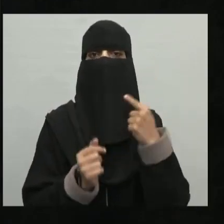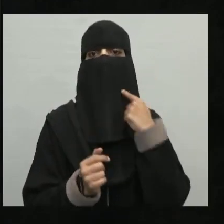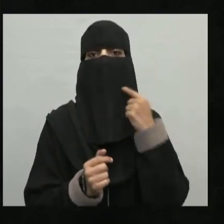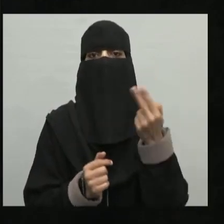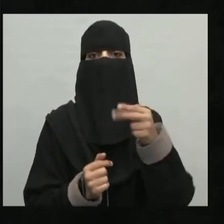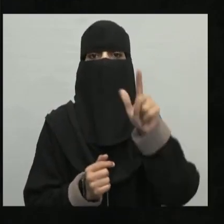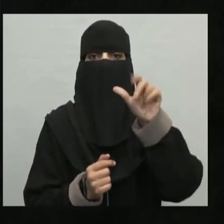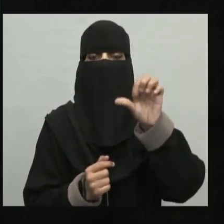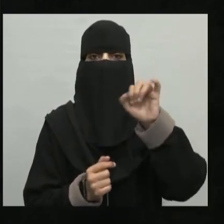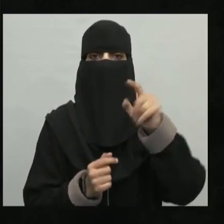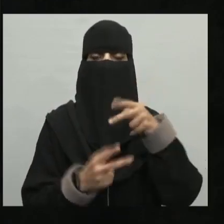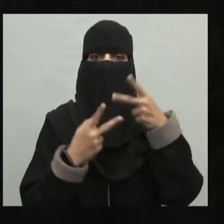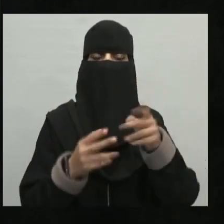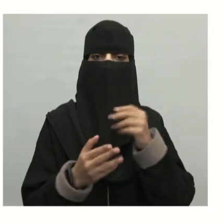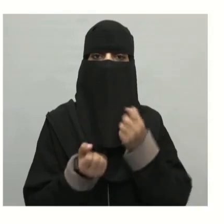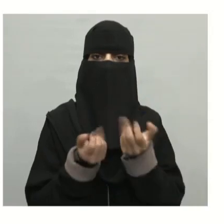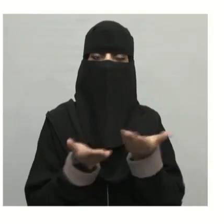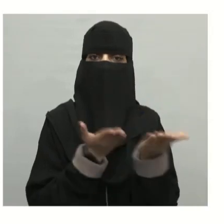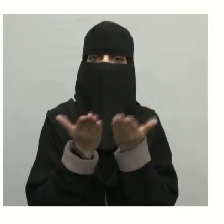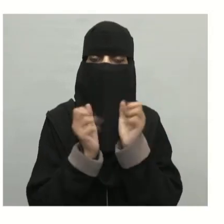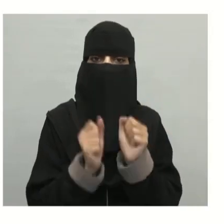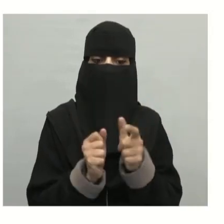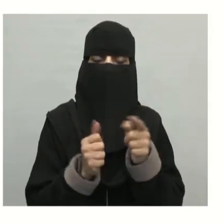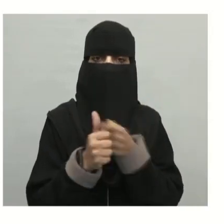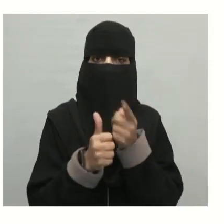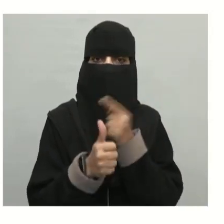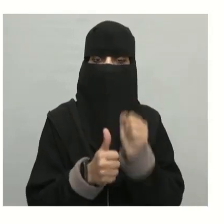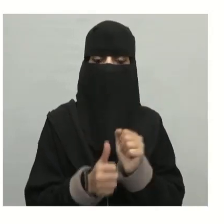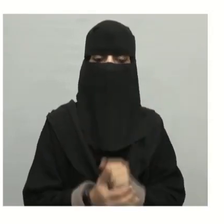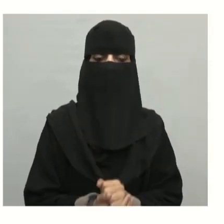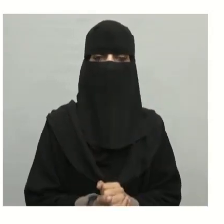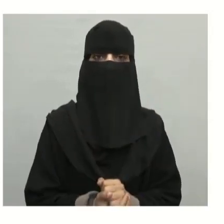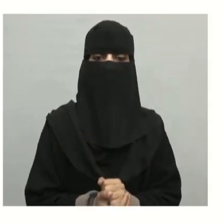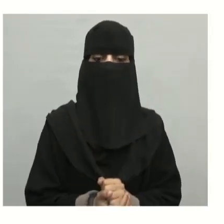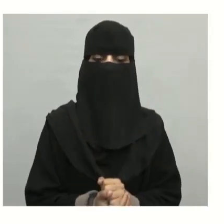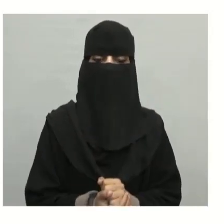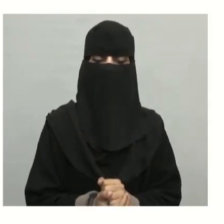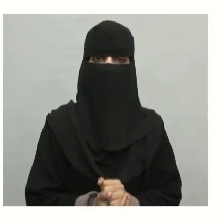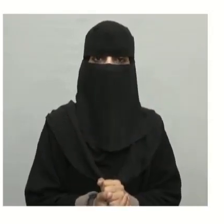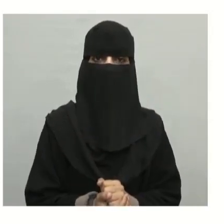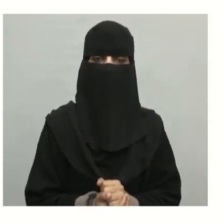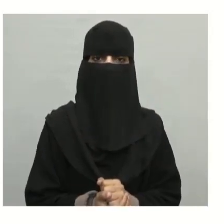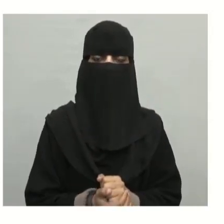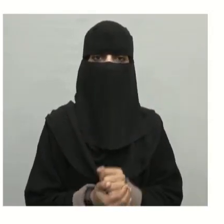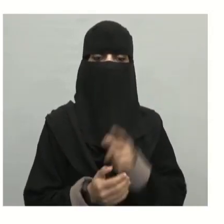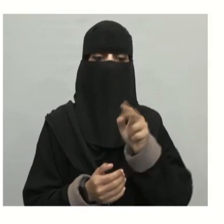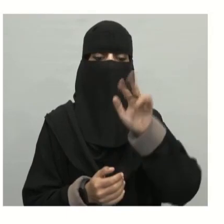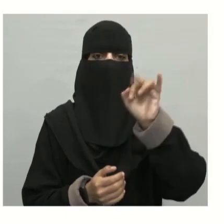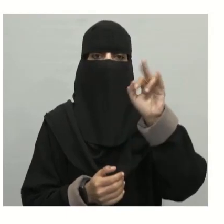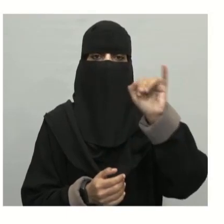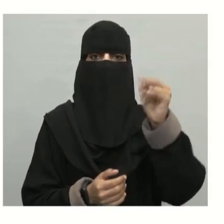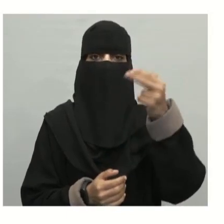باذن الله اليوم سنبدا الاطراءات معنا اليوم الاثراء الاول المعدن ما هو